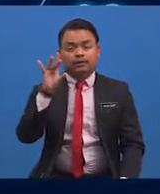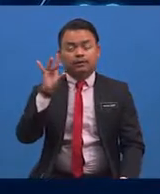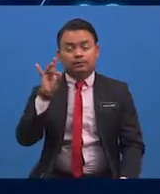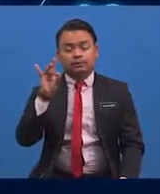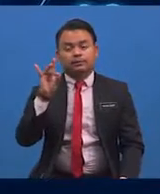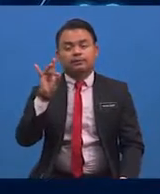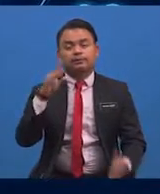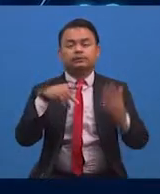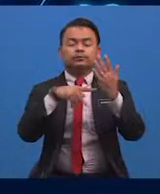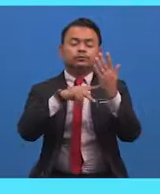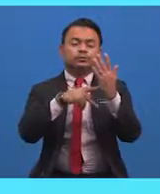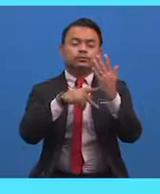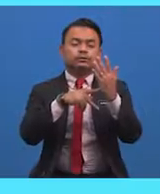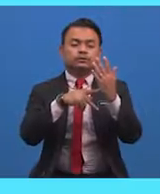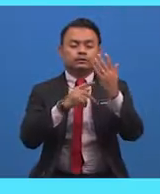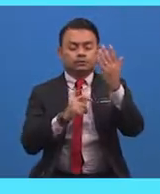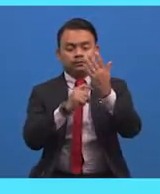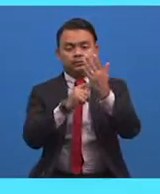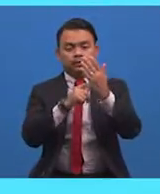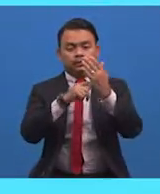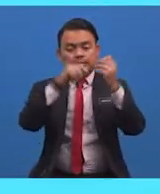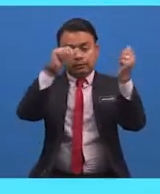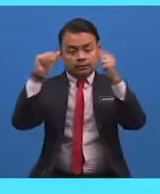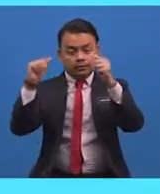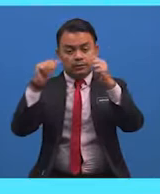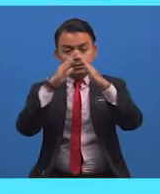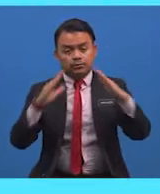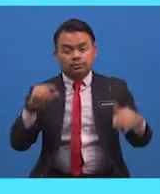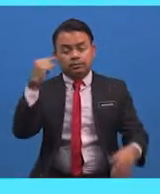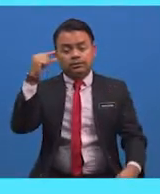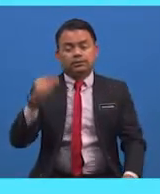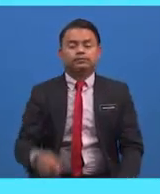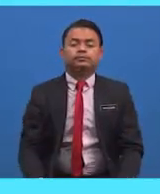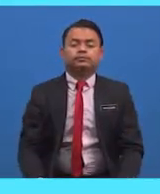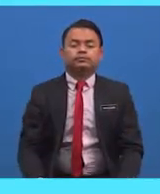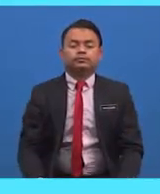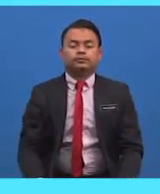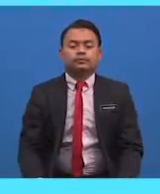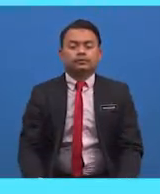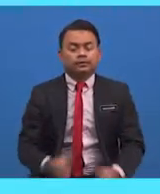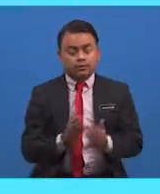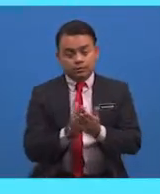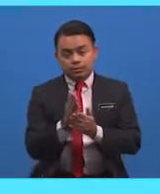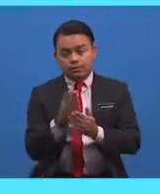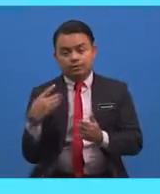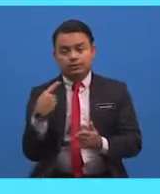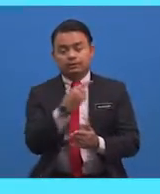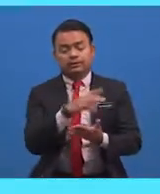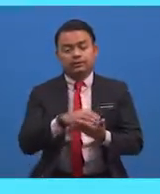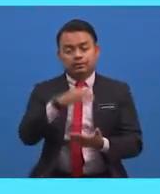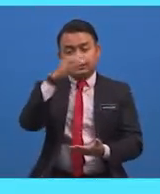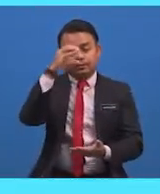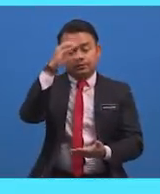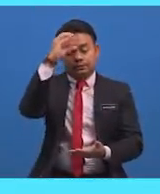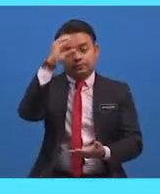berkait rapat dengan perubahan iklim. Seterusnya, pelajar-pelajar, kita akan mempelajari pula berkenaan kesan